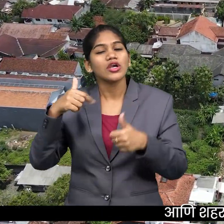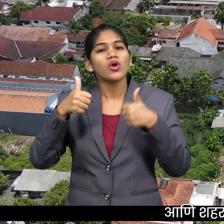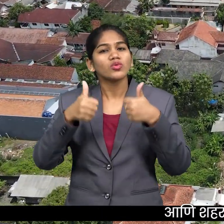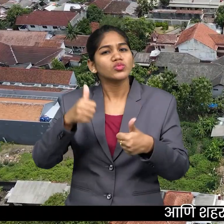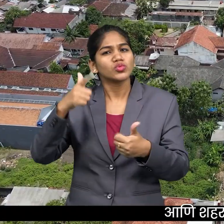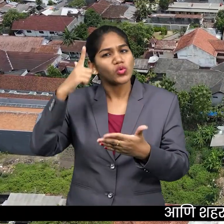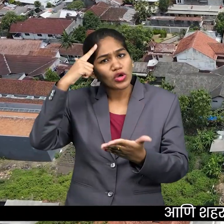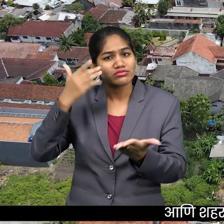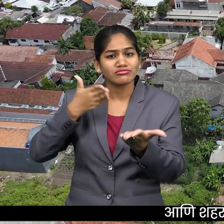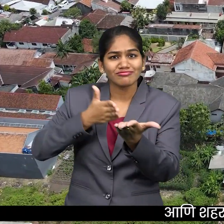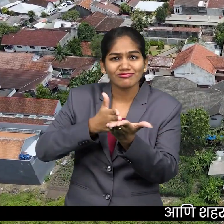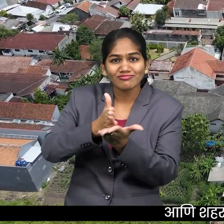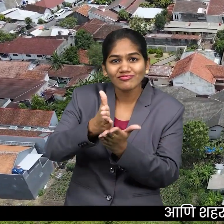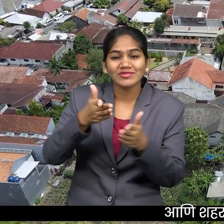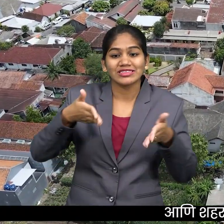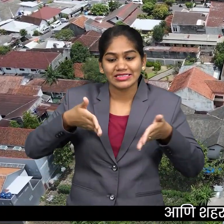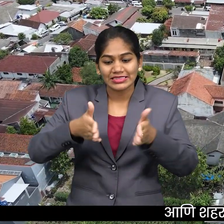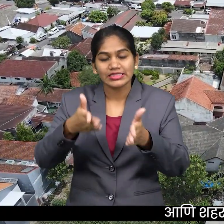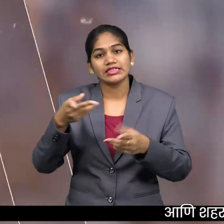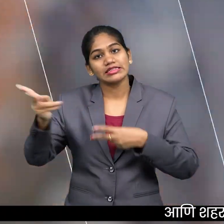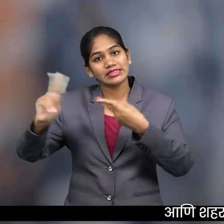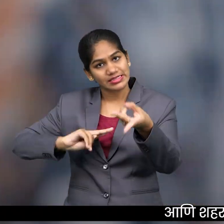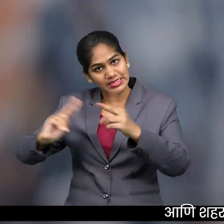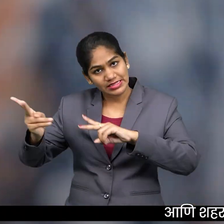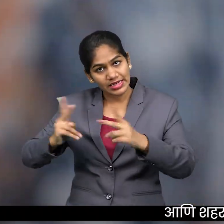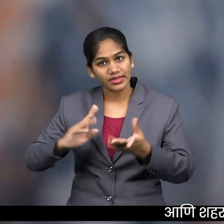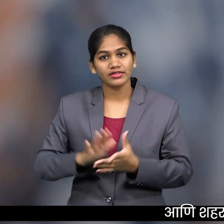आणि शहरांशी जोडली जात आहेत.